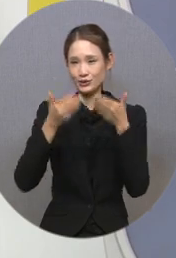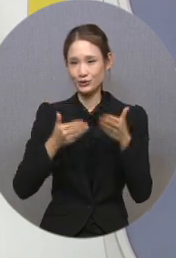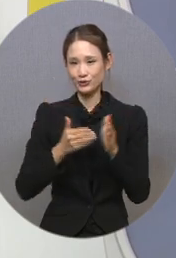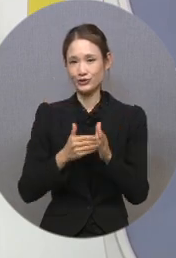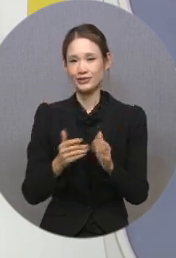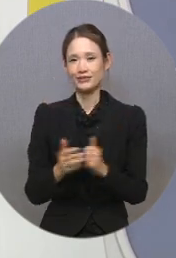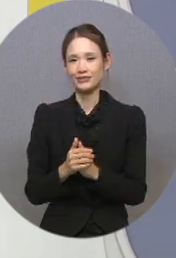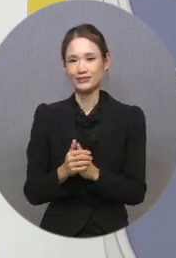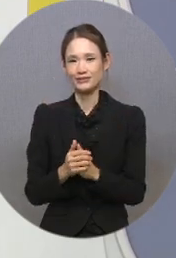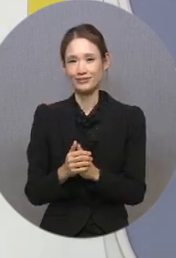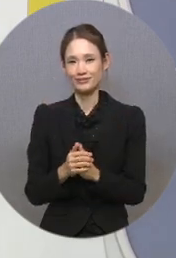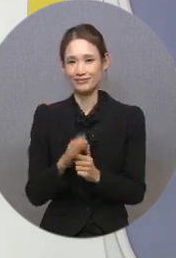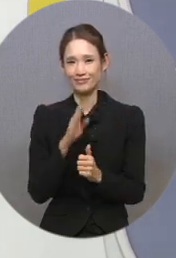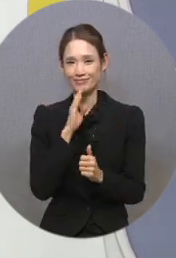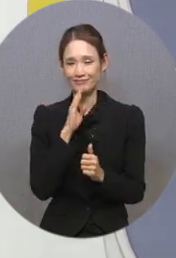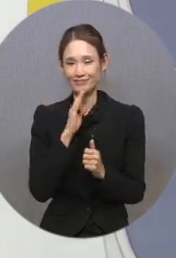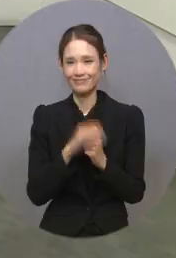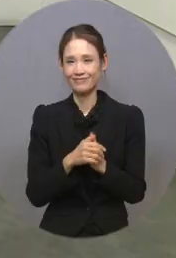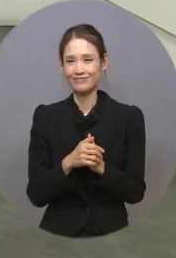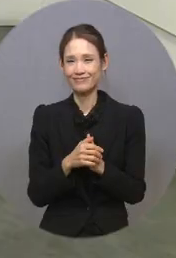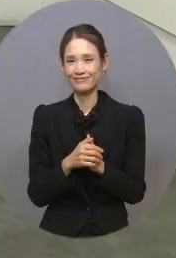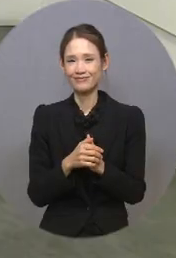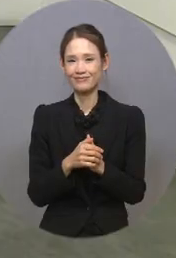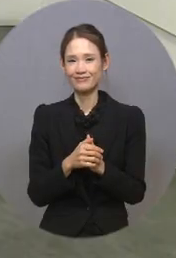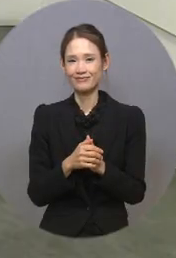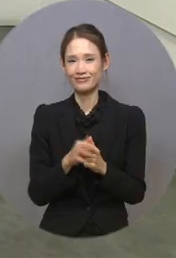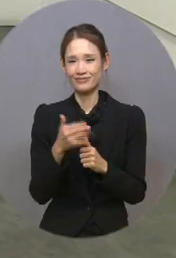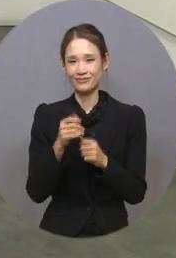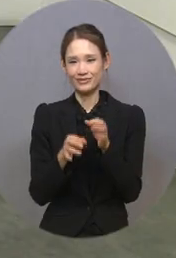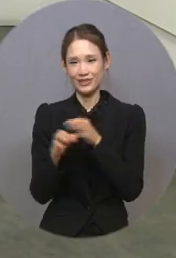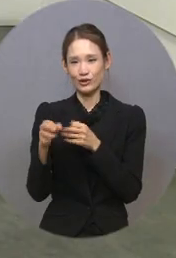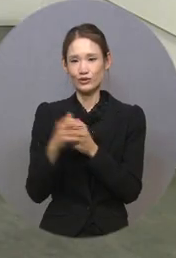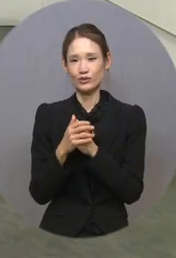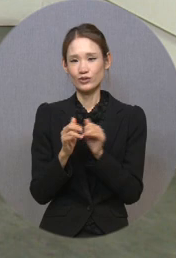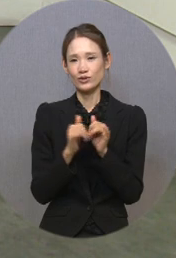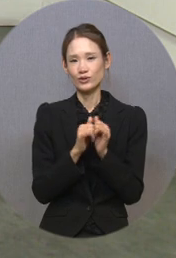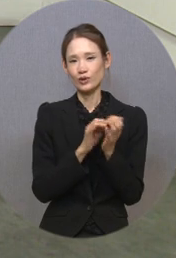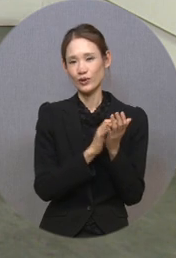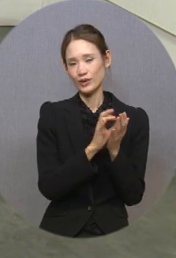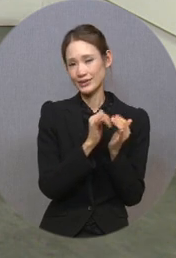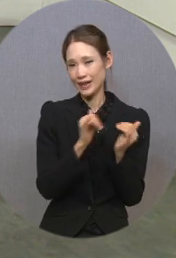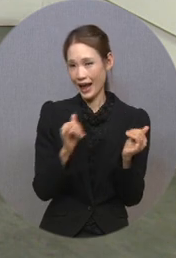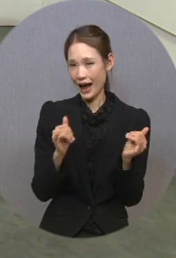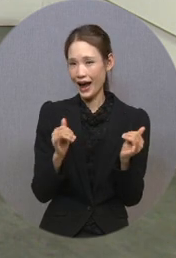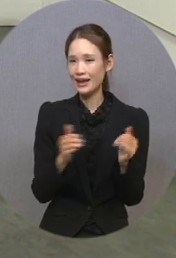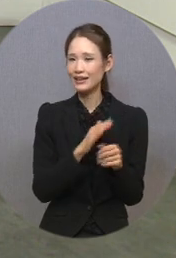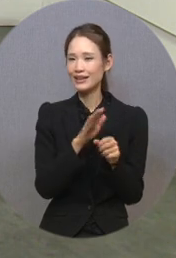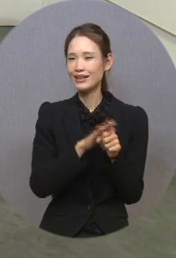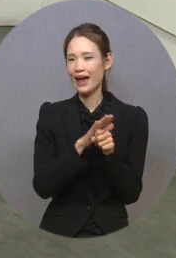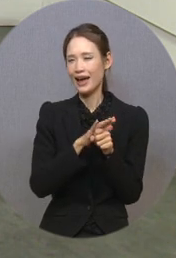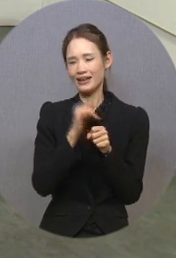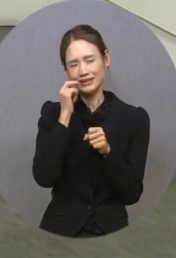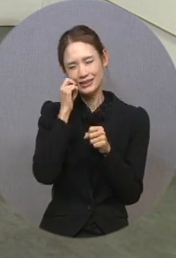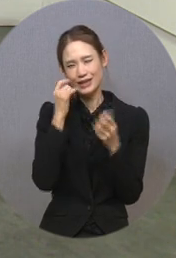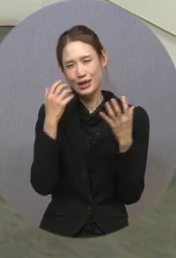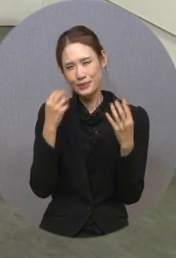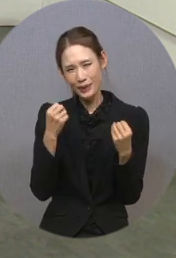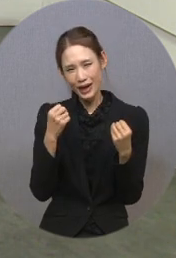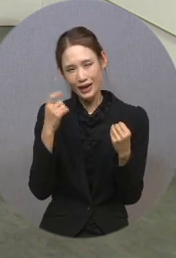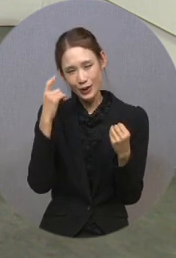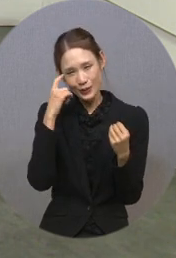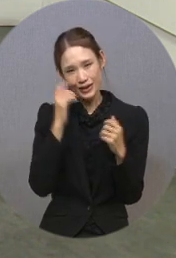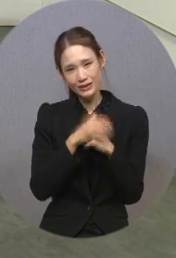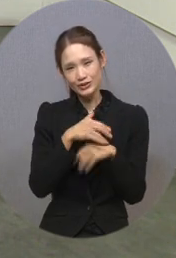주셨죠. 아, 그래요? 네. 예, 남도장터가 여러분께 뜨거운 사랑을 받은 것은 네.